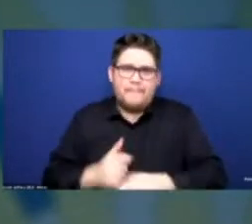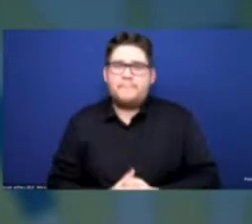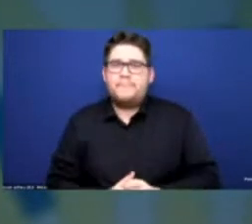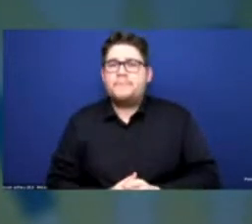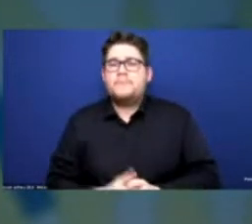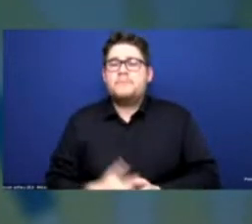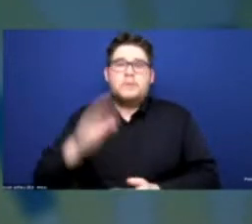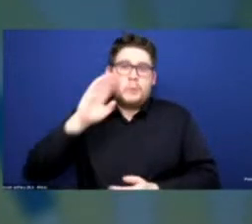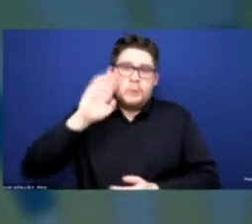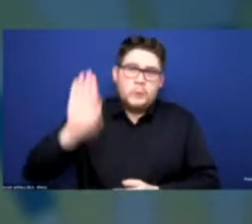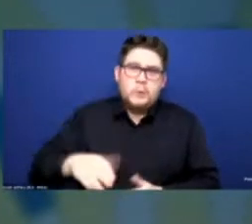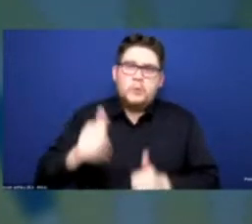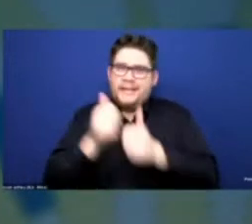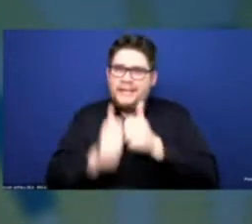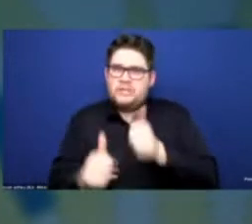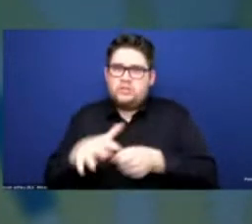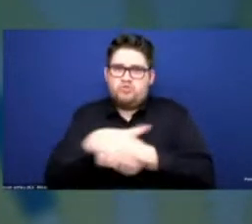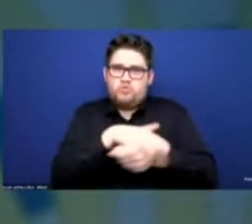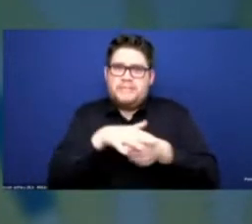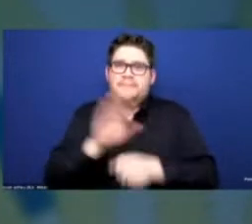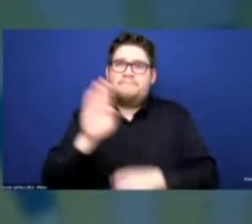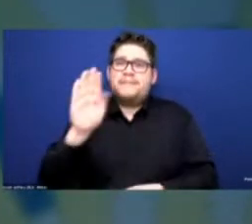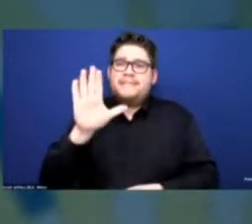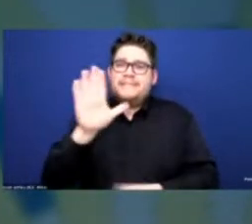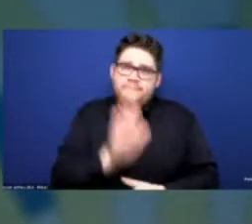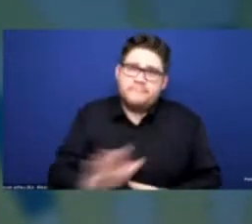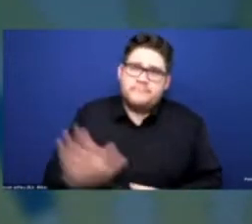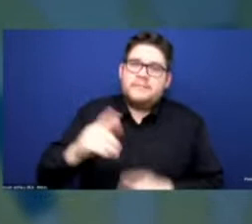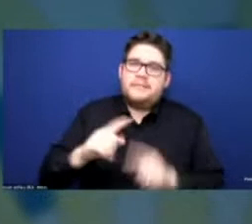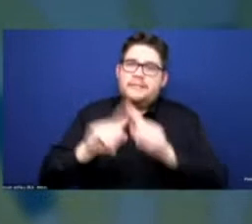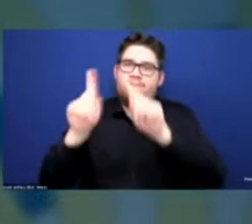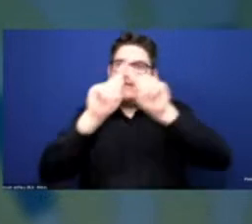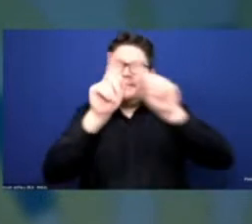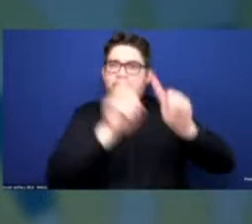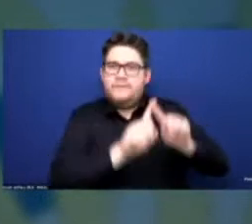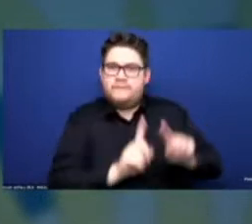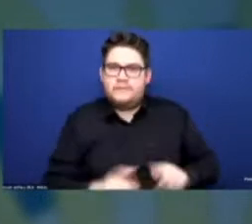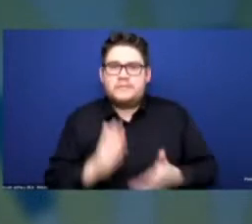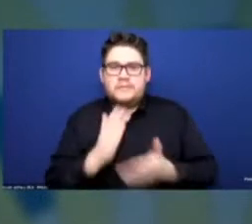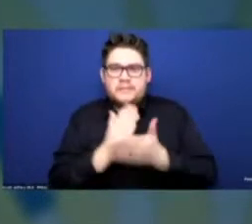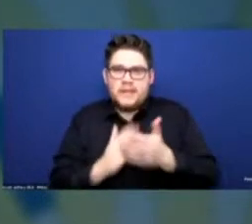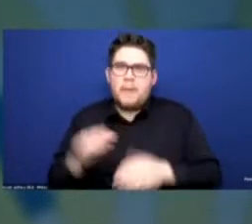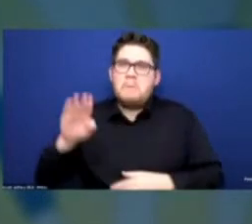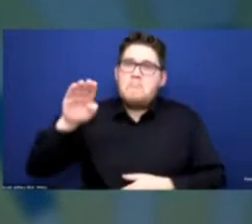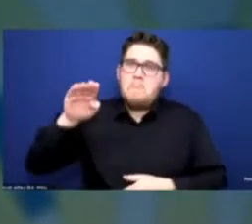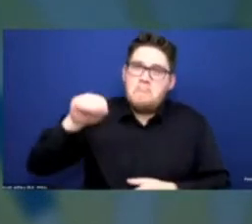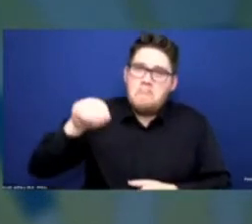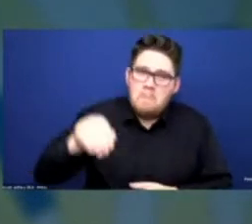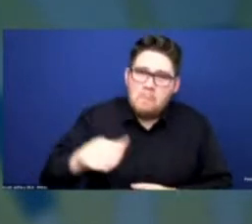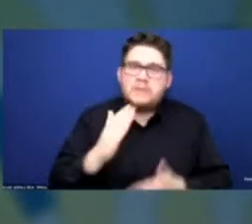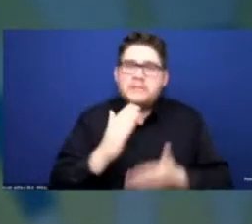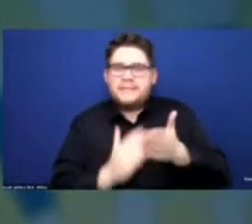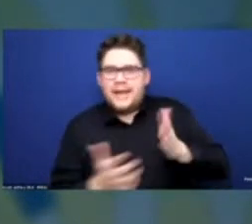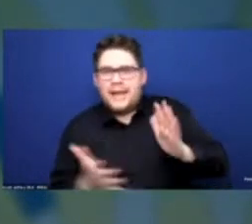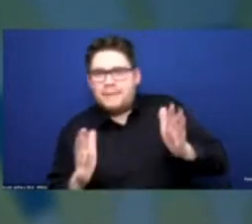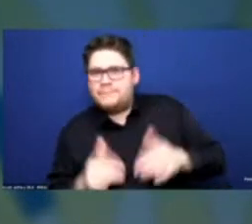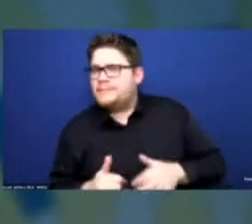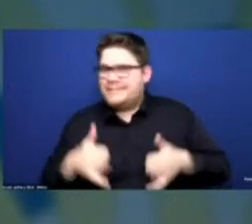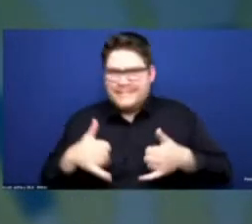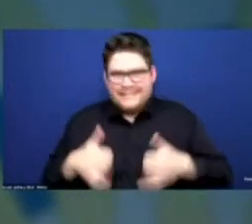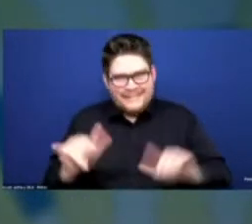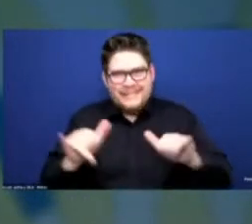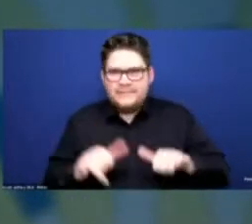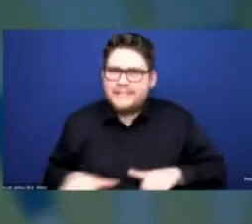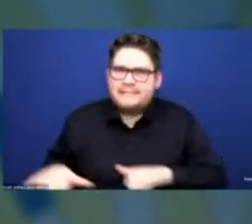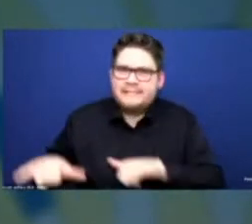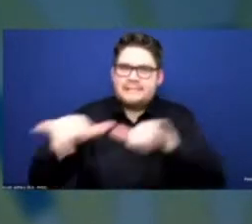看到 the 了，就 same 是 storm 每一 right 个 now. 我们全 And we 省 need 已经 to 就是 make 一样的 sure 话， that we're 就 all 是各 taking 个卫 those 生局 actions 都 to 是这样的 keep 一个情况， ourselves 没 and